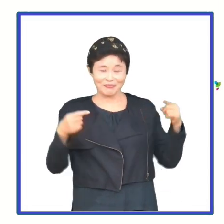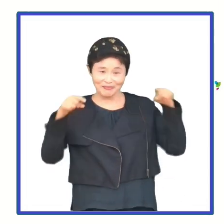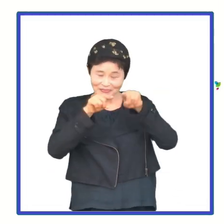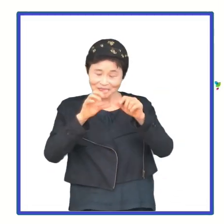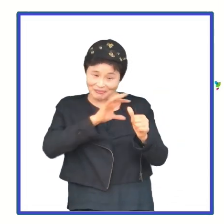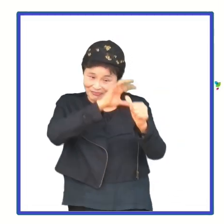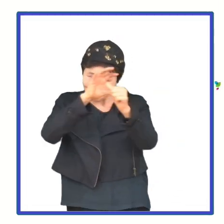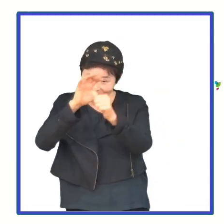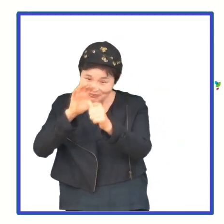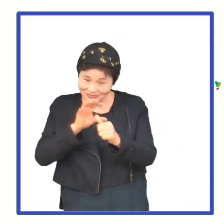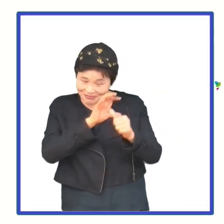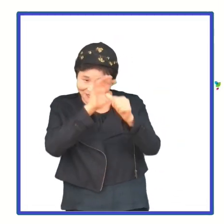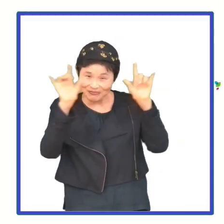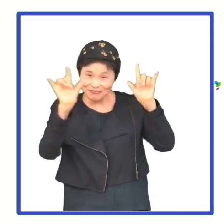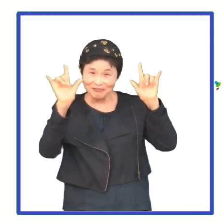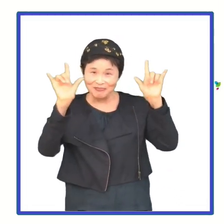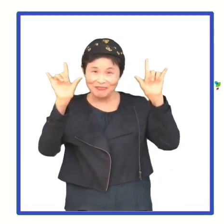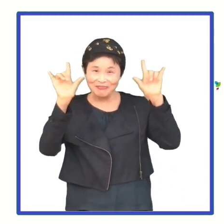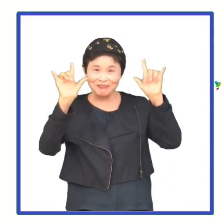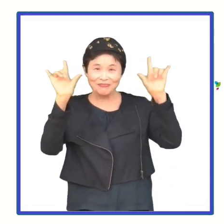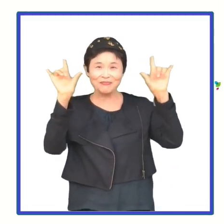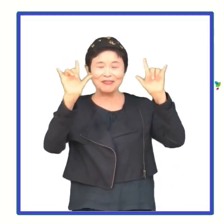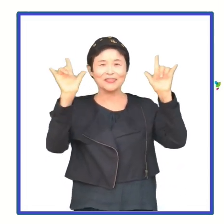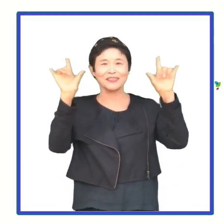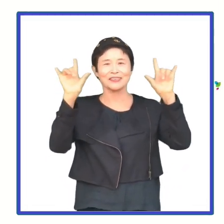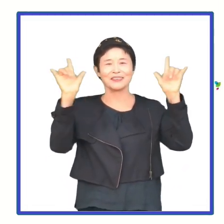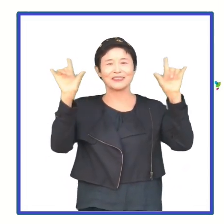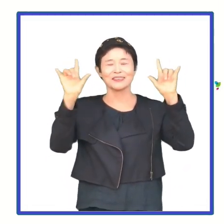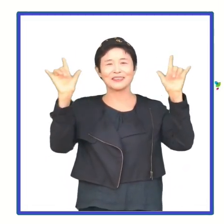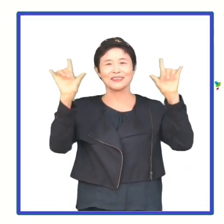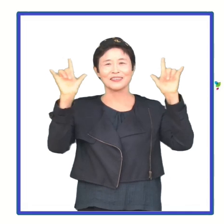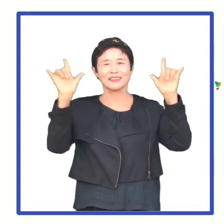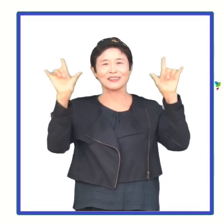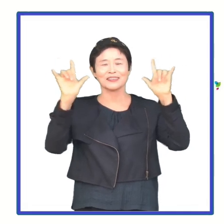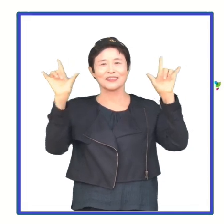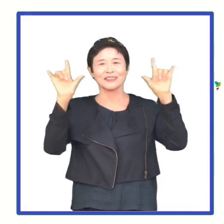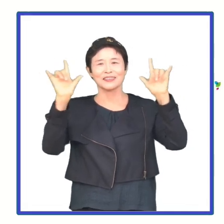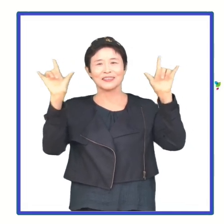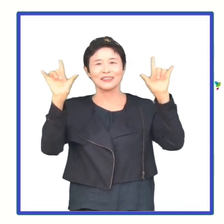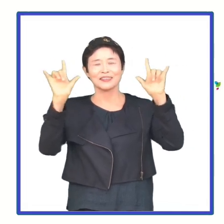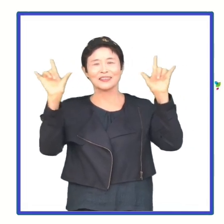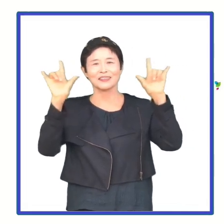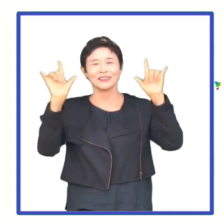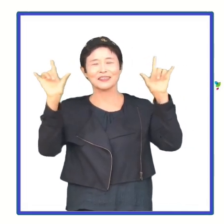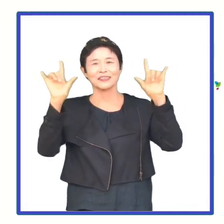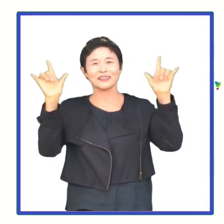시간을 가져볼 거예요. 우리 마지막까지 함께해요.